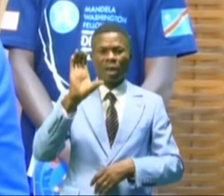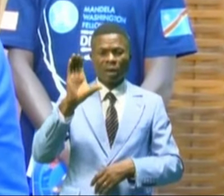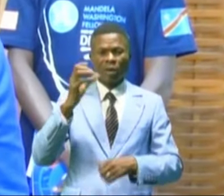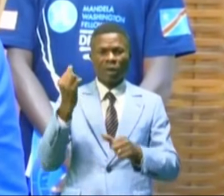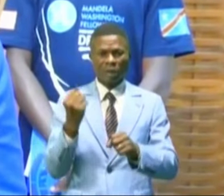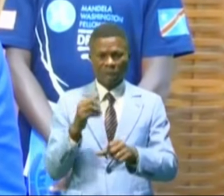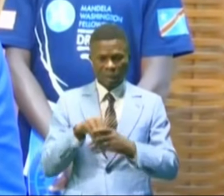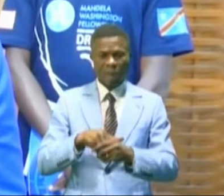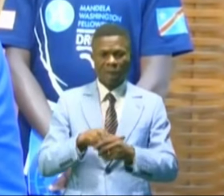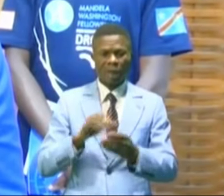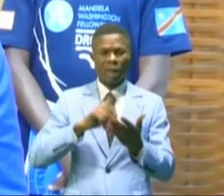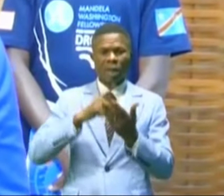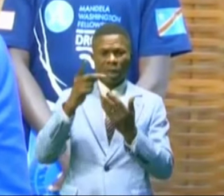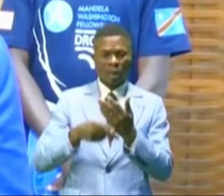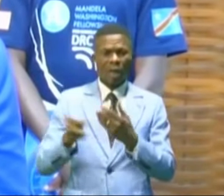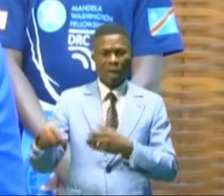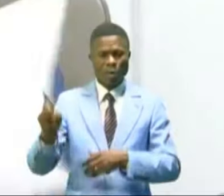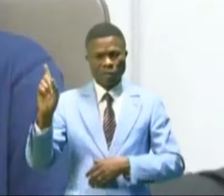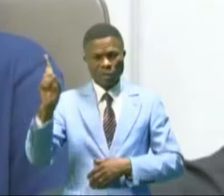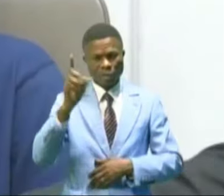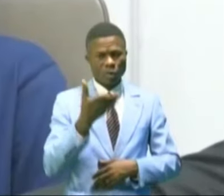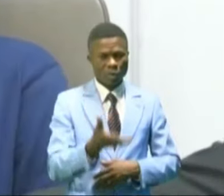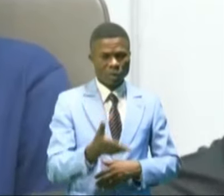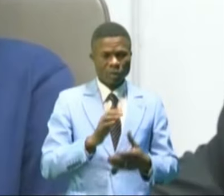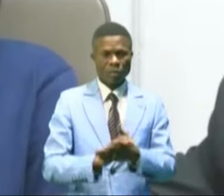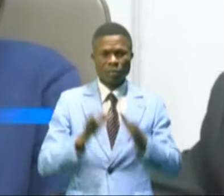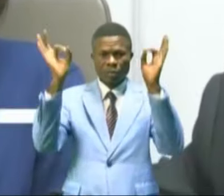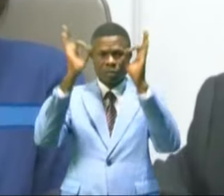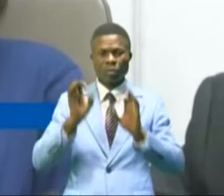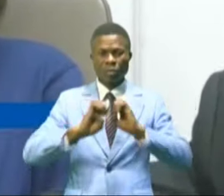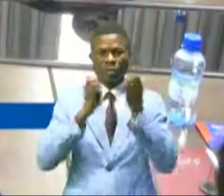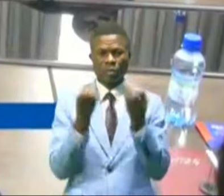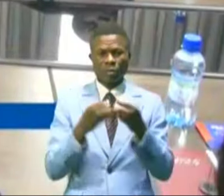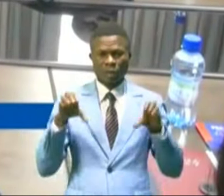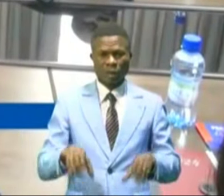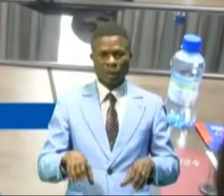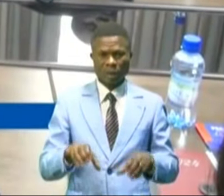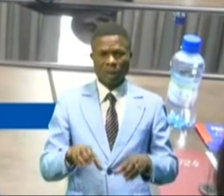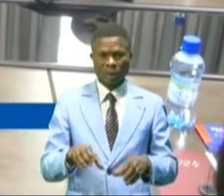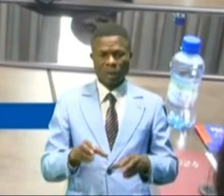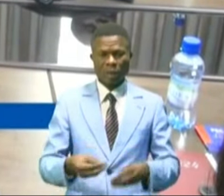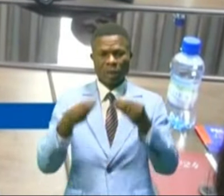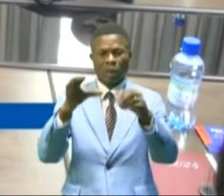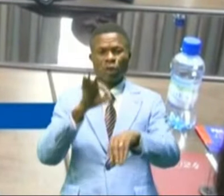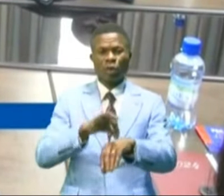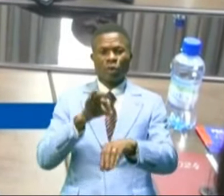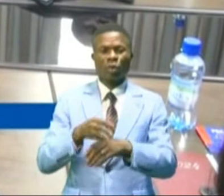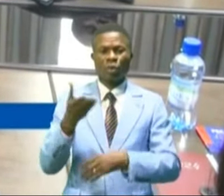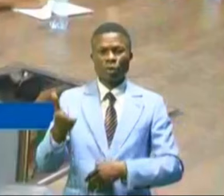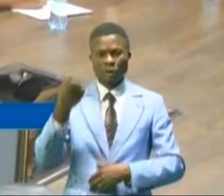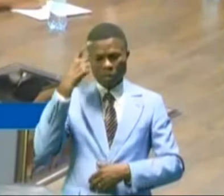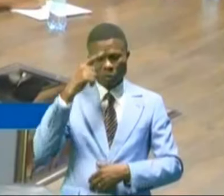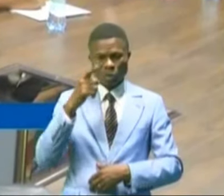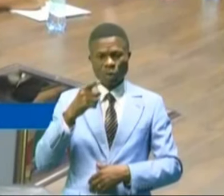leurs provinces respectives. La Fédération des entreprises du Congo met toutes les chances de son côté pour